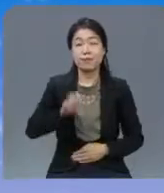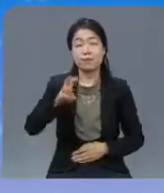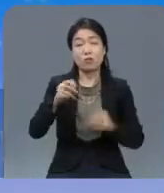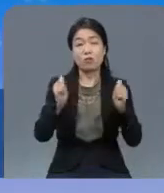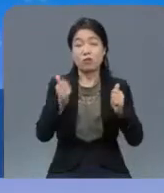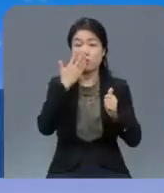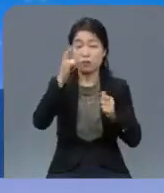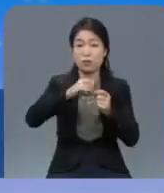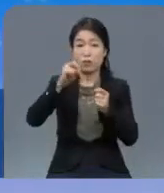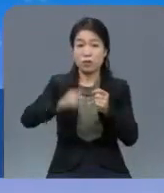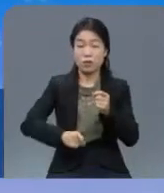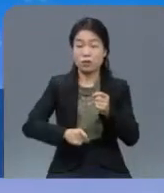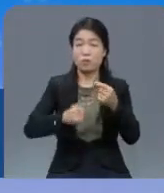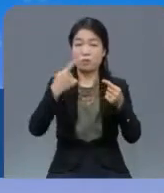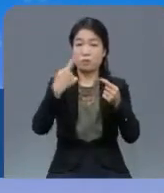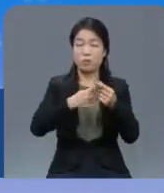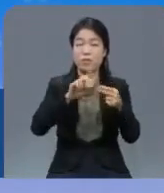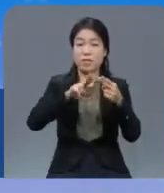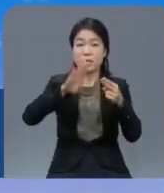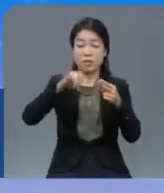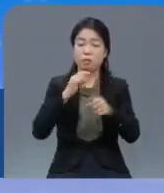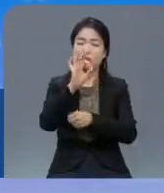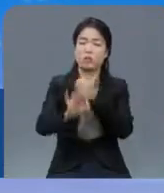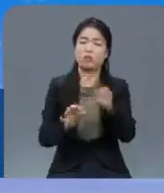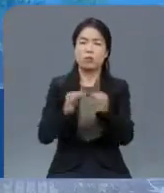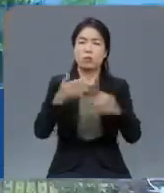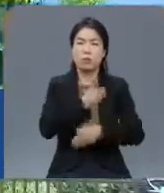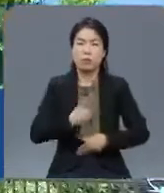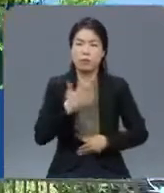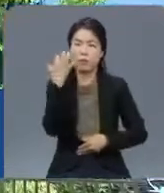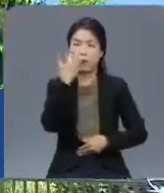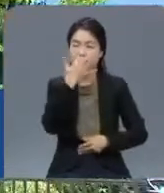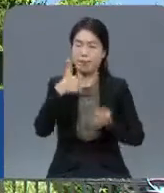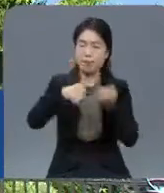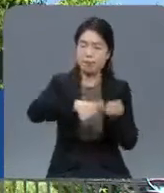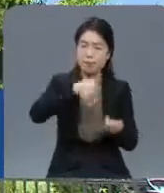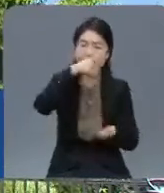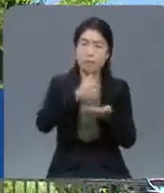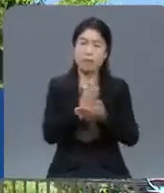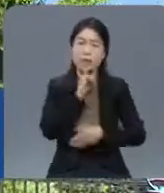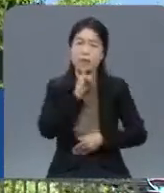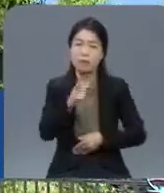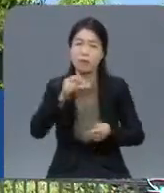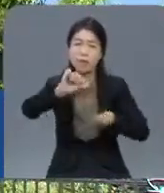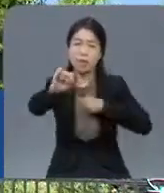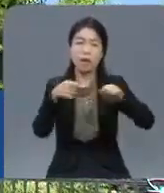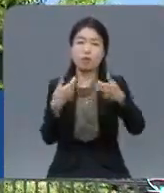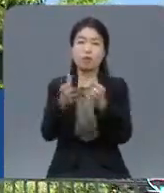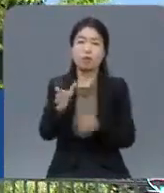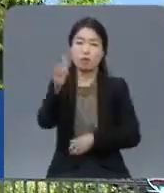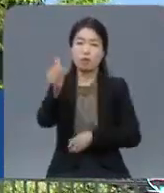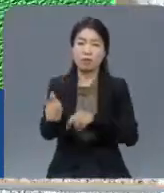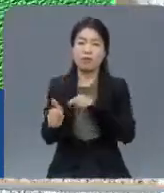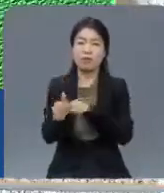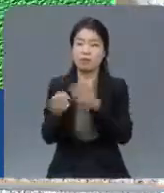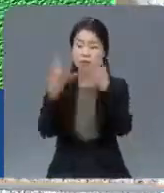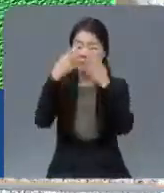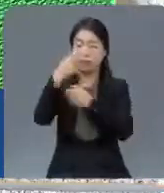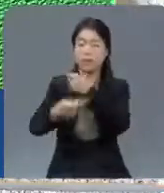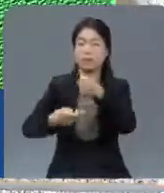광주지법 순천지원 제1형사부는 10여 년 동안 제자를 성폭행한 혐의로 기소된 태권도장 관장에게